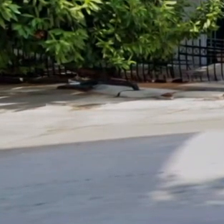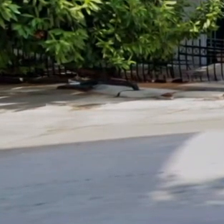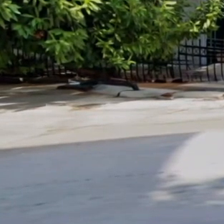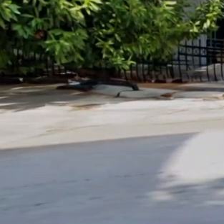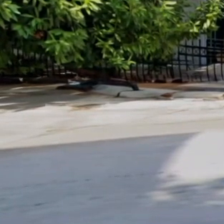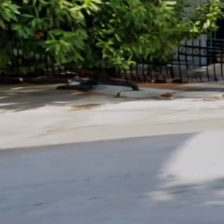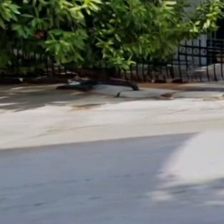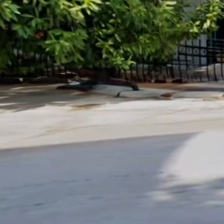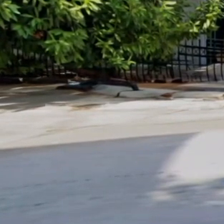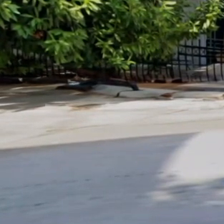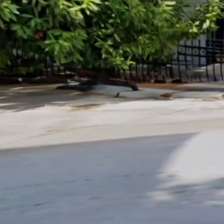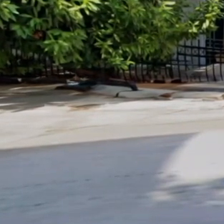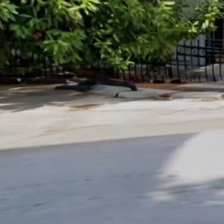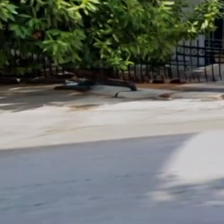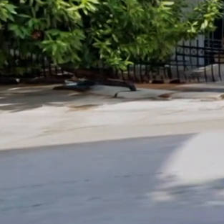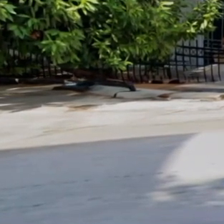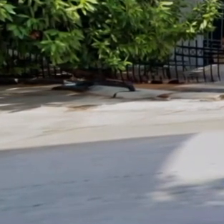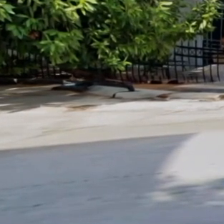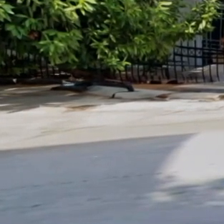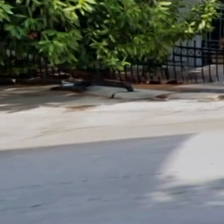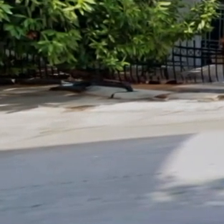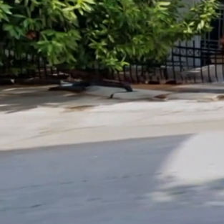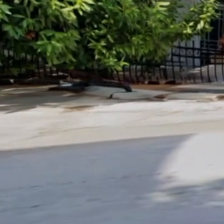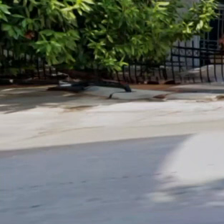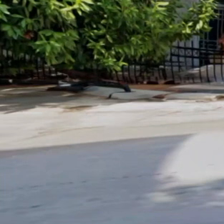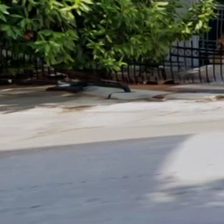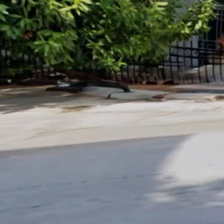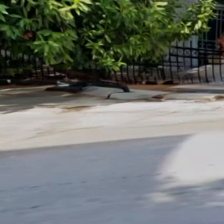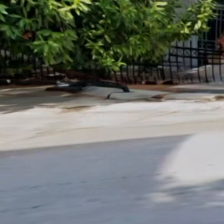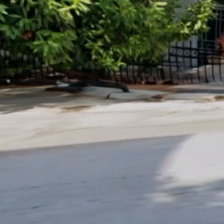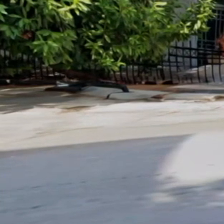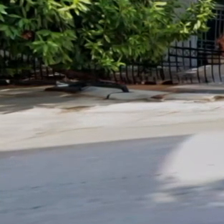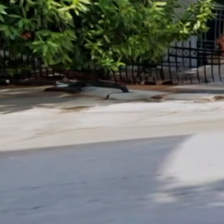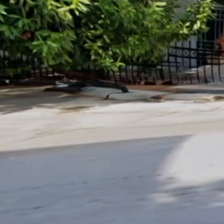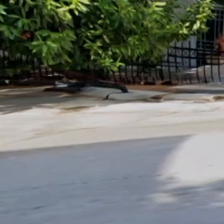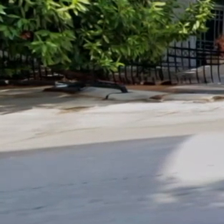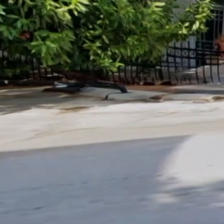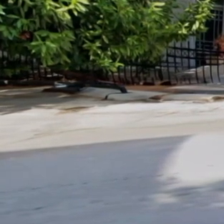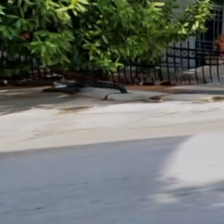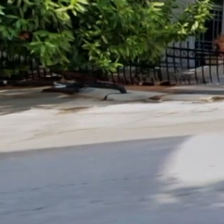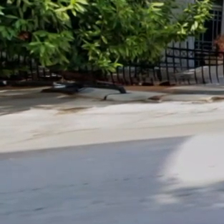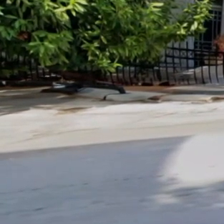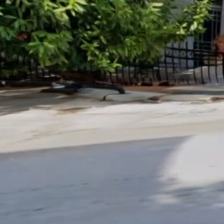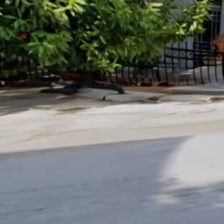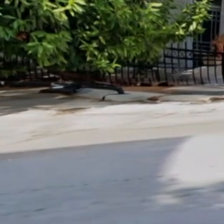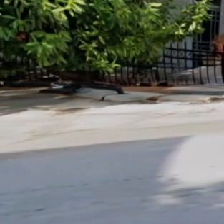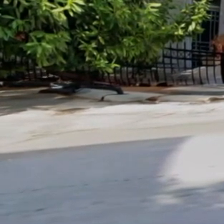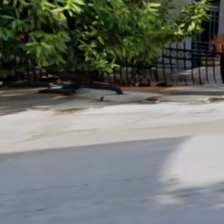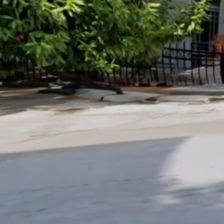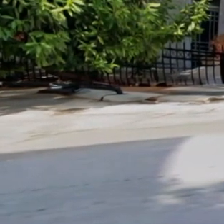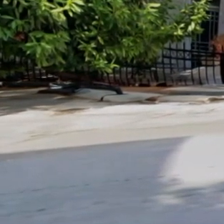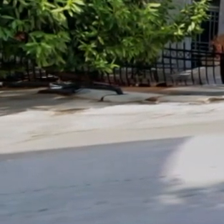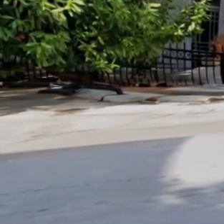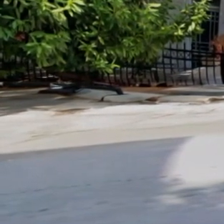τα πράγματα και το πώς έτρεξαν. Είναι νύχτα στην πραγματικότητα. Έχουμε το πλάνο μέρα για να μπορέσετε να το δείτε καλύτερα. Είναι